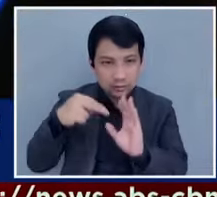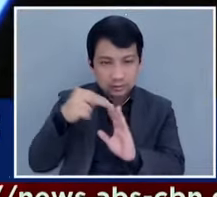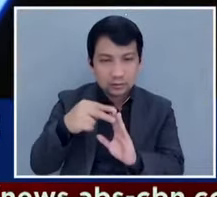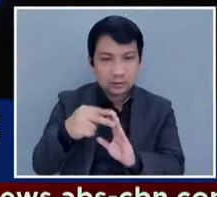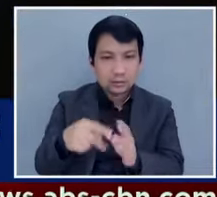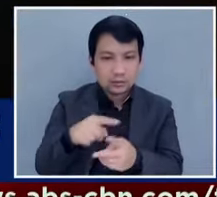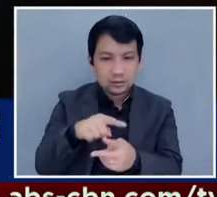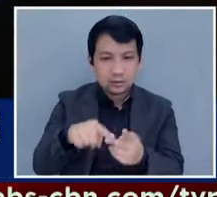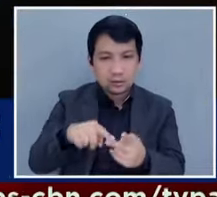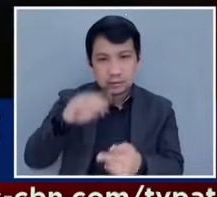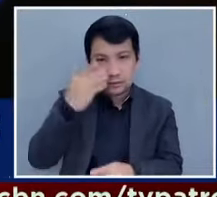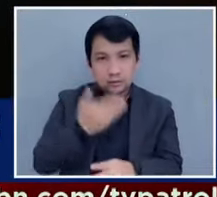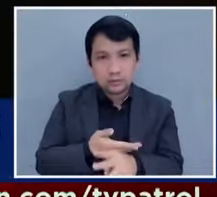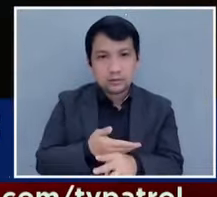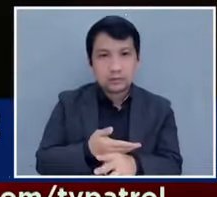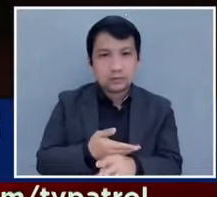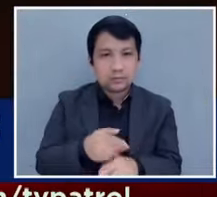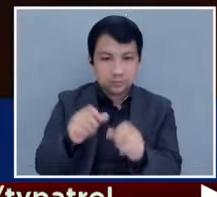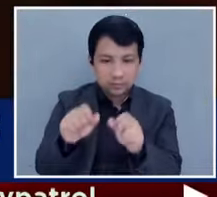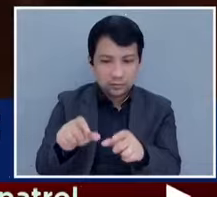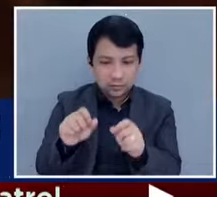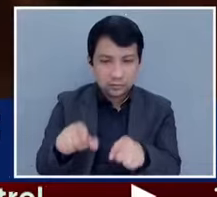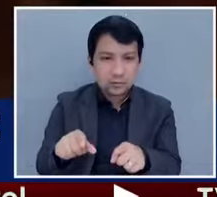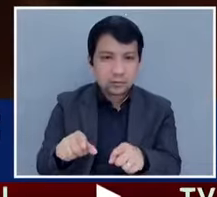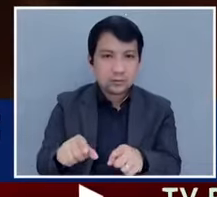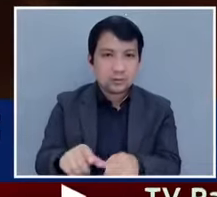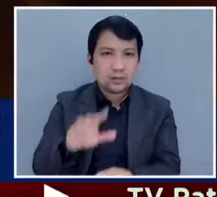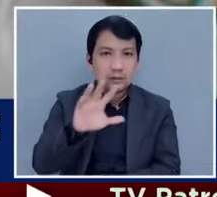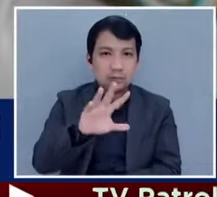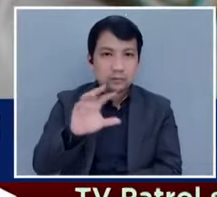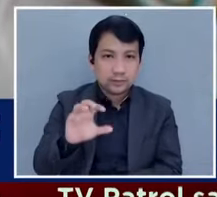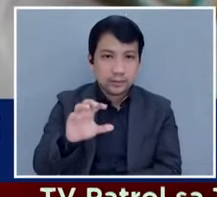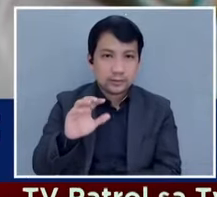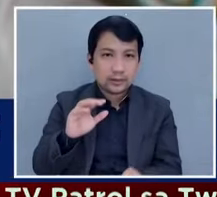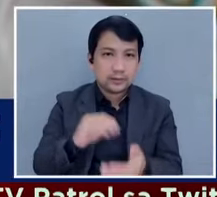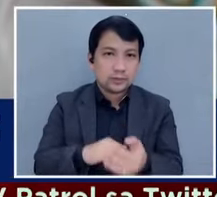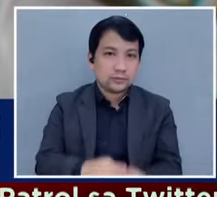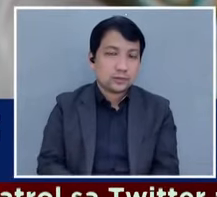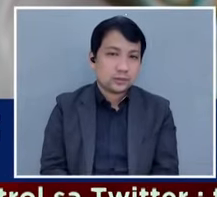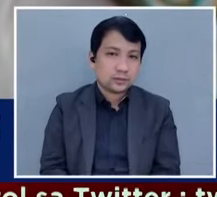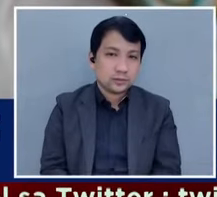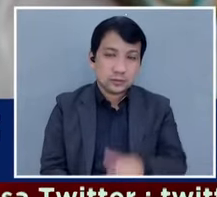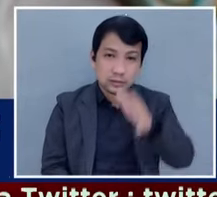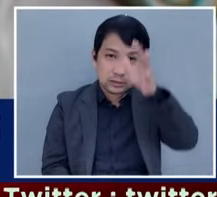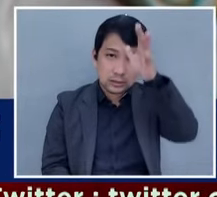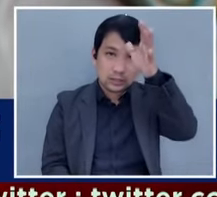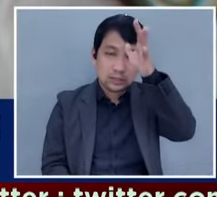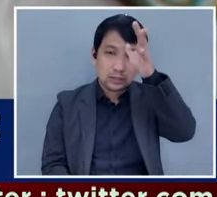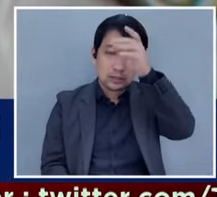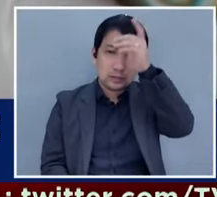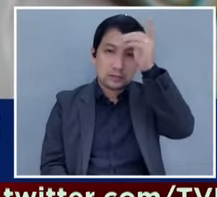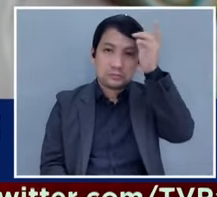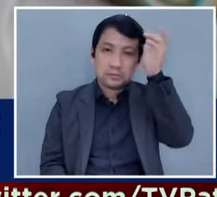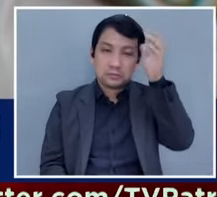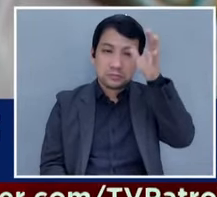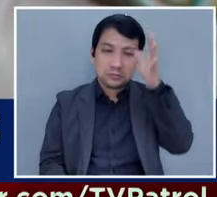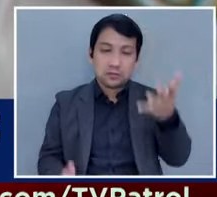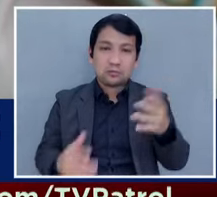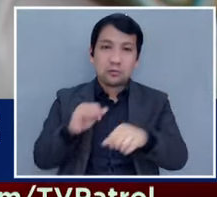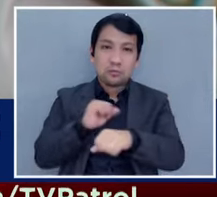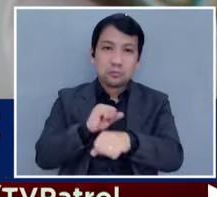niyang anak na ibinibenta umano niya ng ₱500. So ang tatay ay walang trabaho